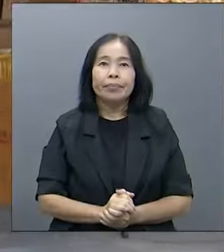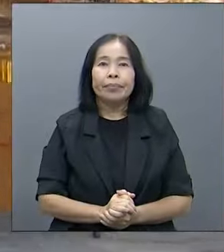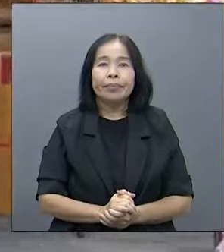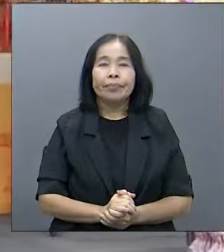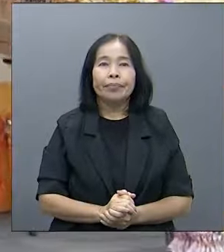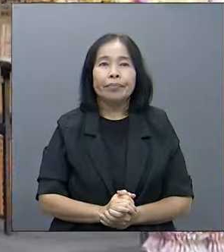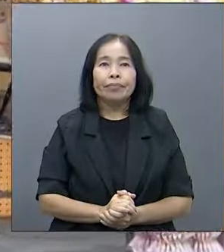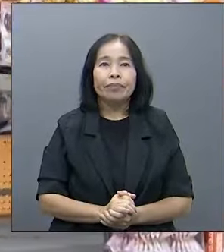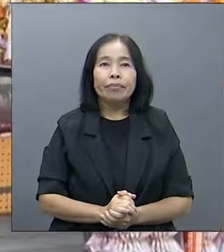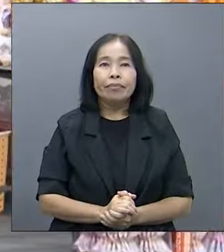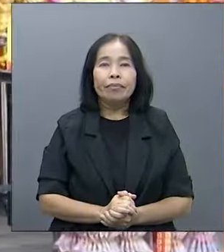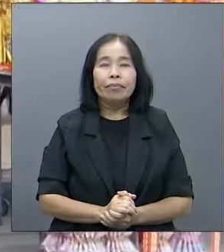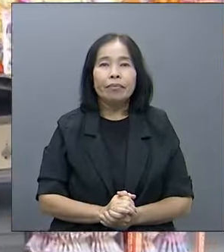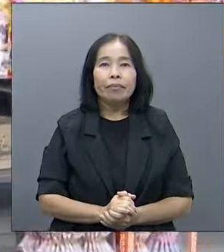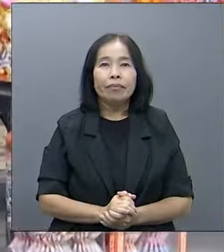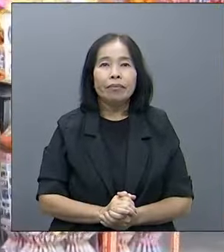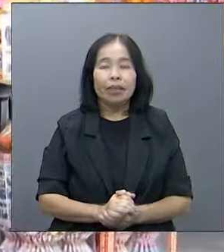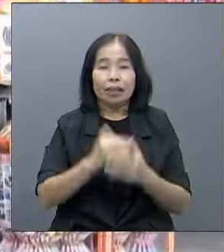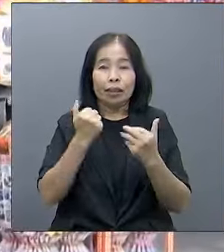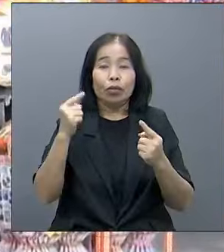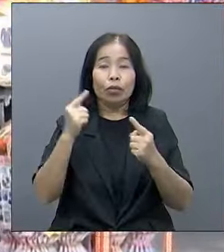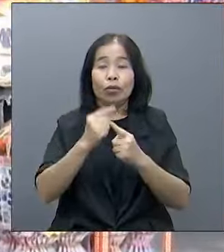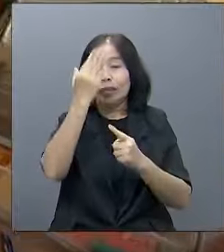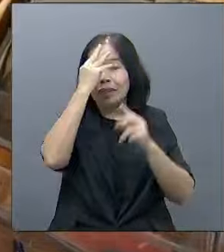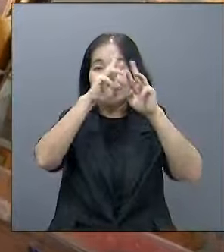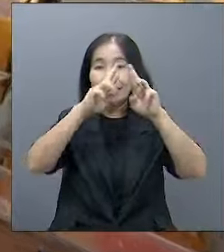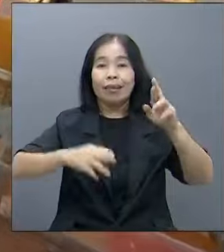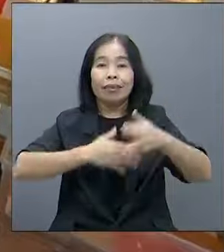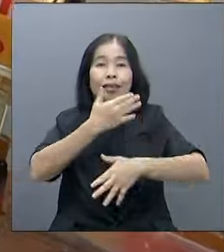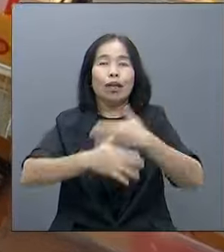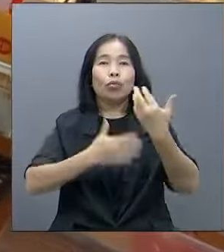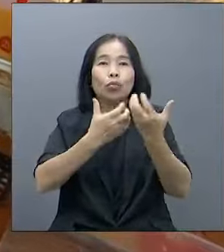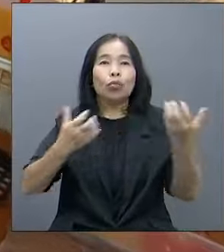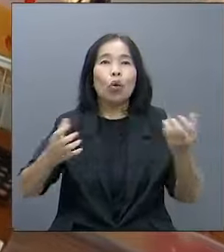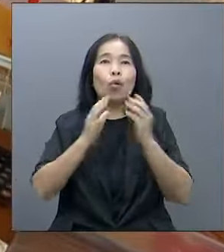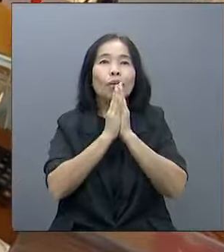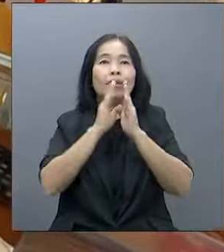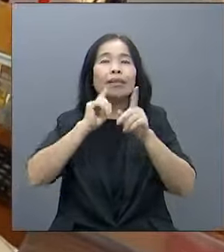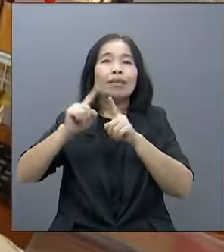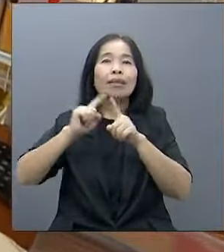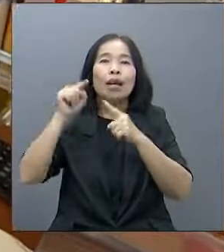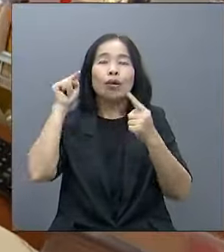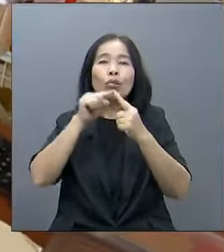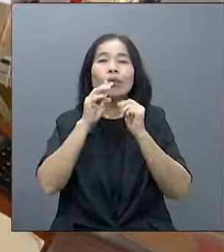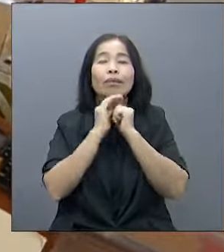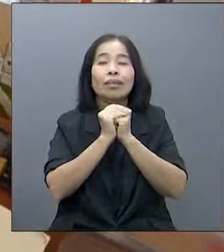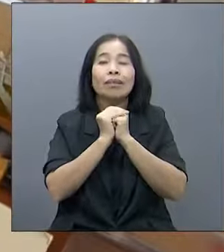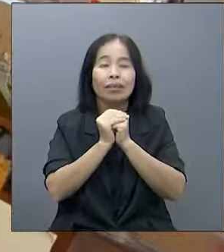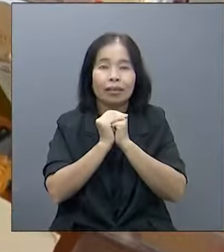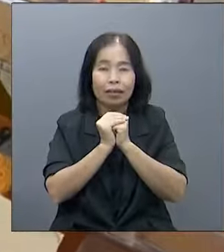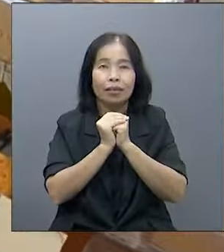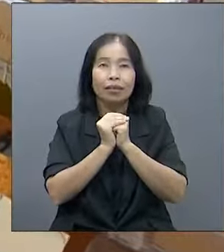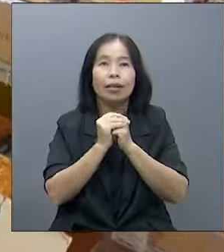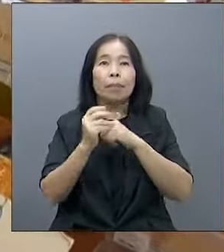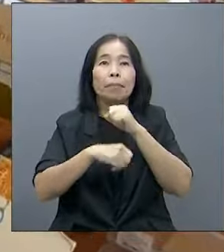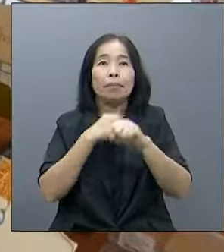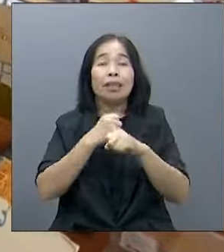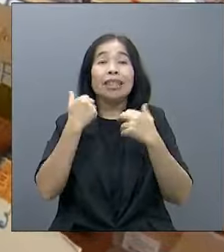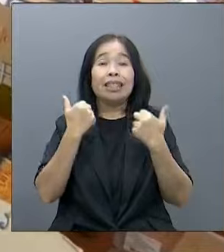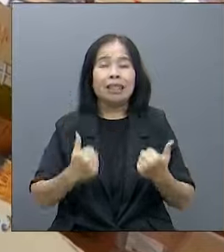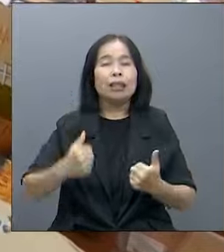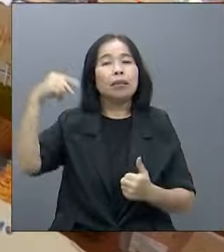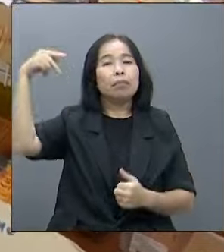โอ้โหนี่บรรยากาศคุณผู้ชมคะในบริเวณหน้าร้านขายอุปกรณ์เครื่องไหว้สิ่งศักดิ์สิทธิ์แบบจีนในช่วงเทศกาลตรุษจีนค่ะปีนี้พิเศษ